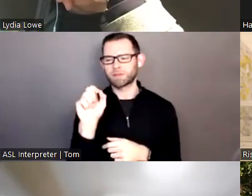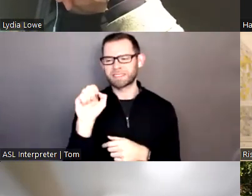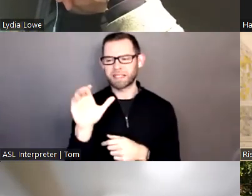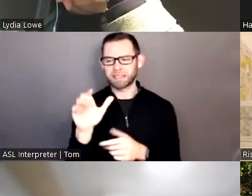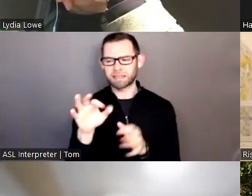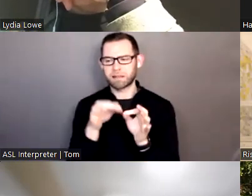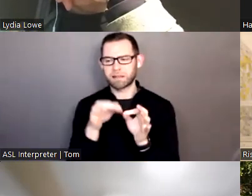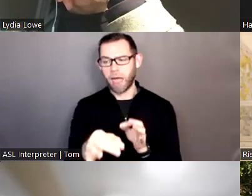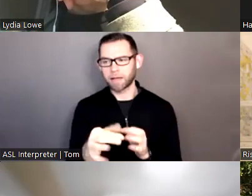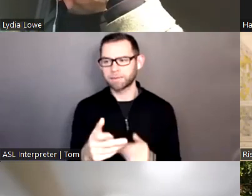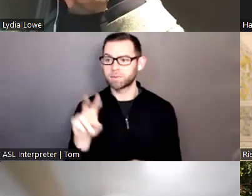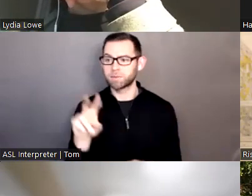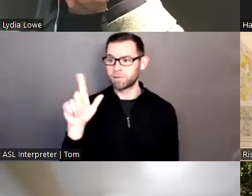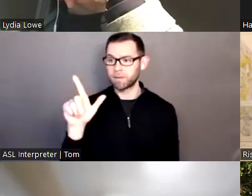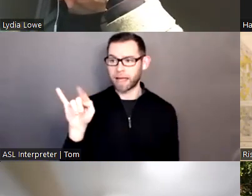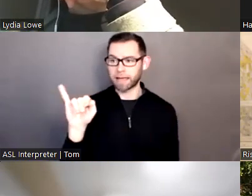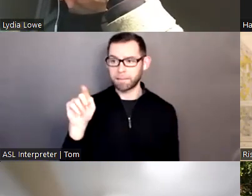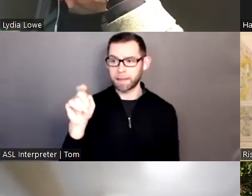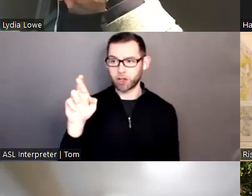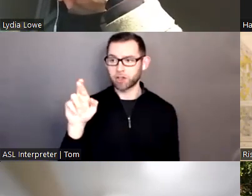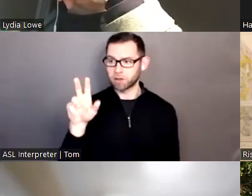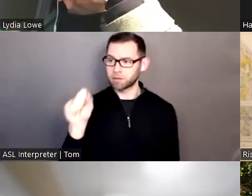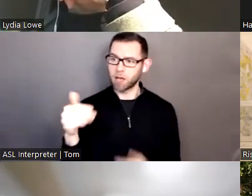can go demandé ahead. pour nous parler là pour être capable d'interpréter.